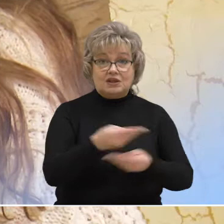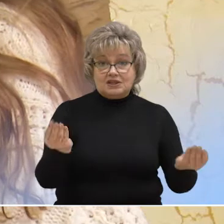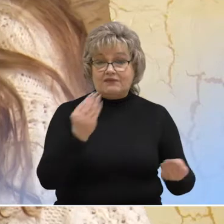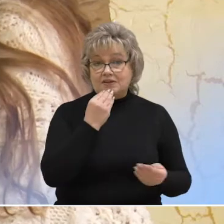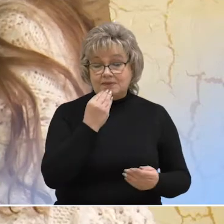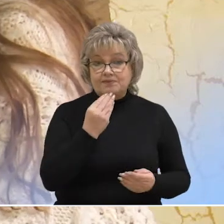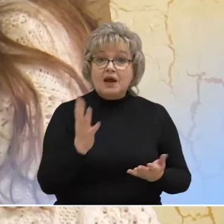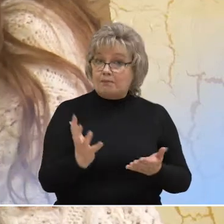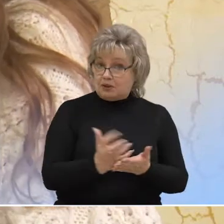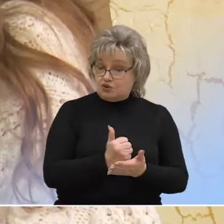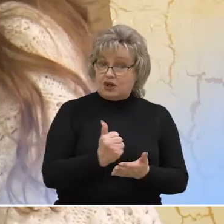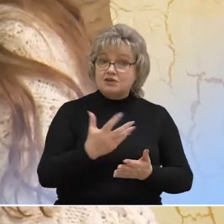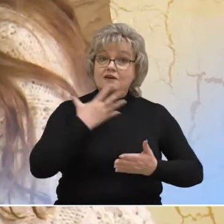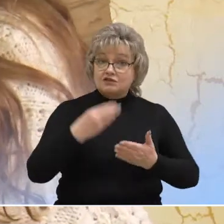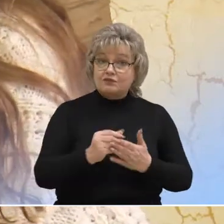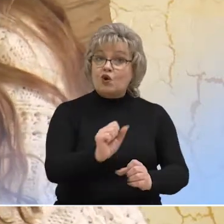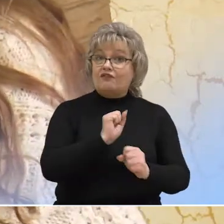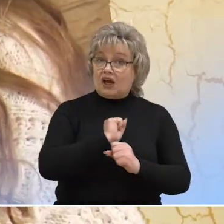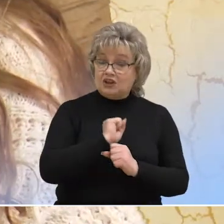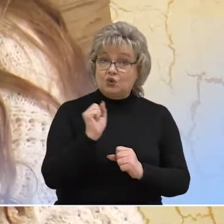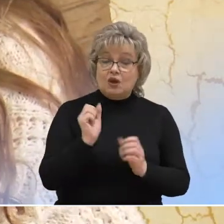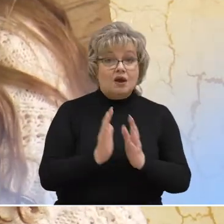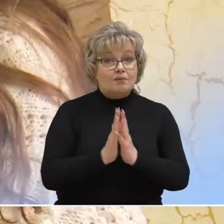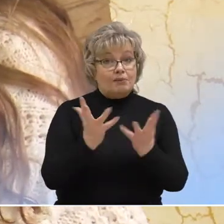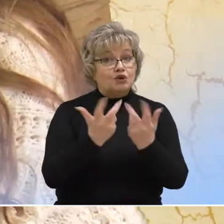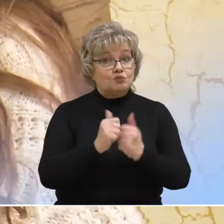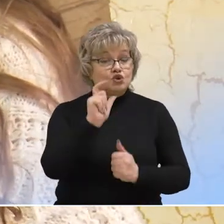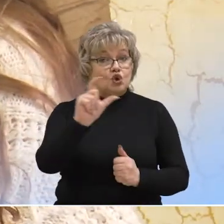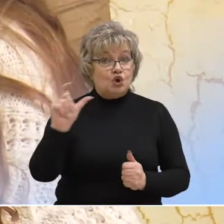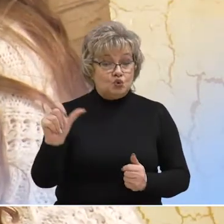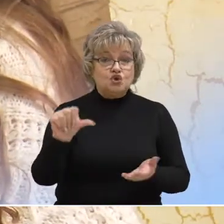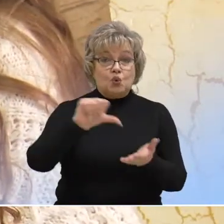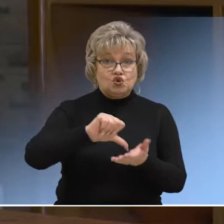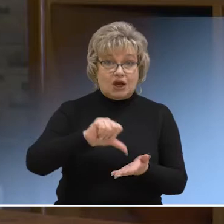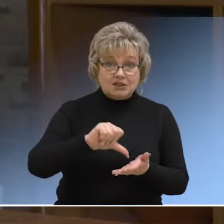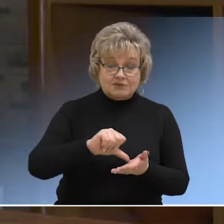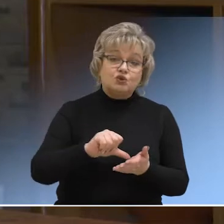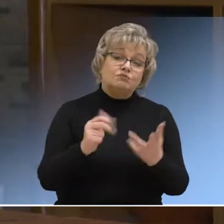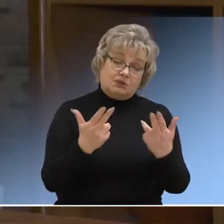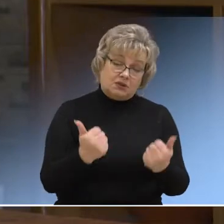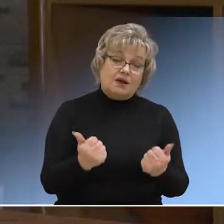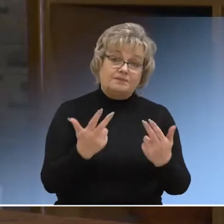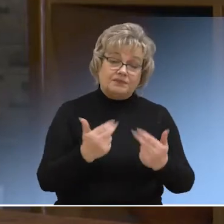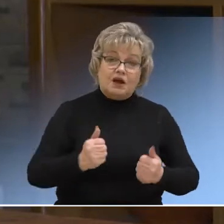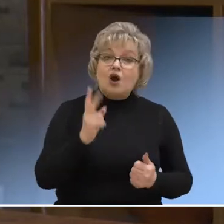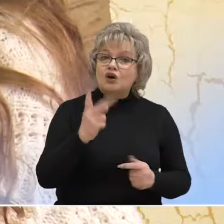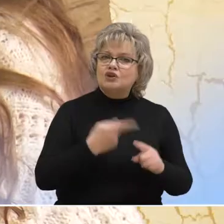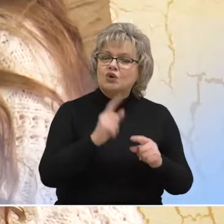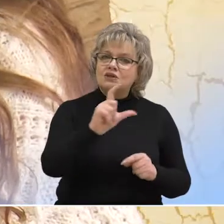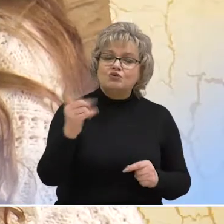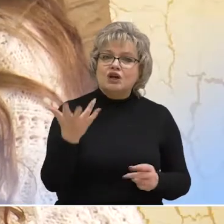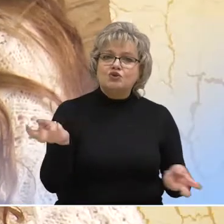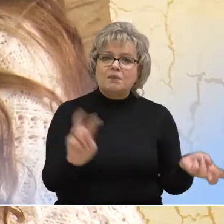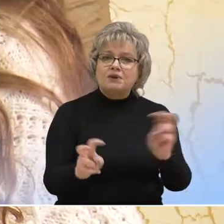раздавать. То есть получается в свой выходной, да, по большому счету, люди участвуют вот в таком. Да. Кто эти люди,